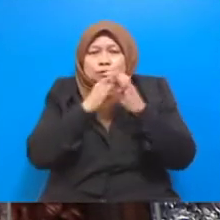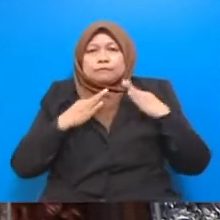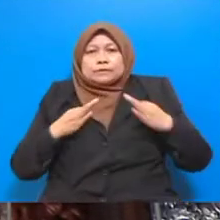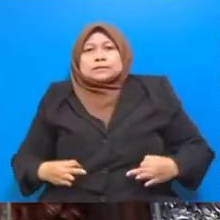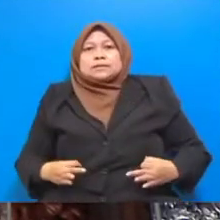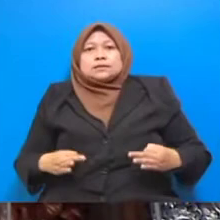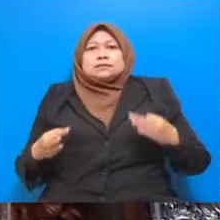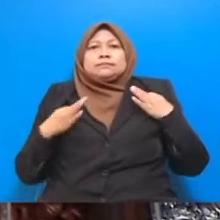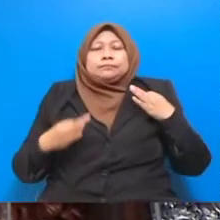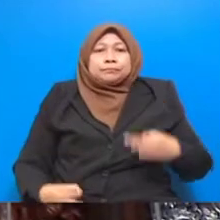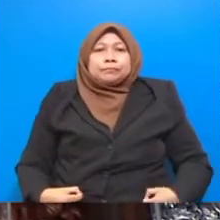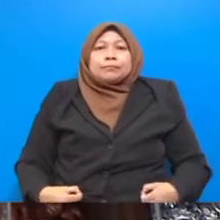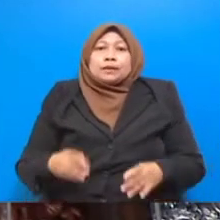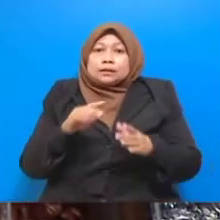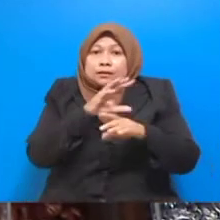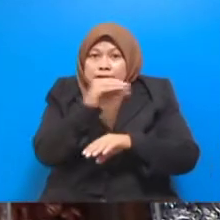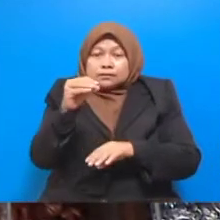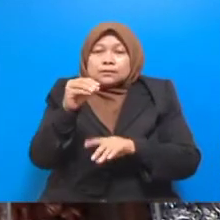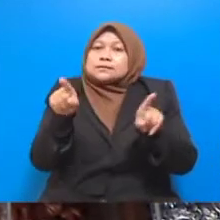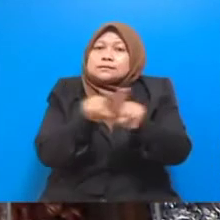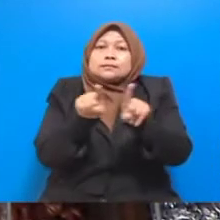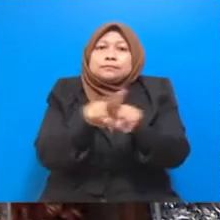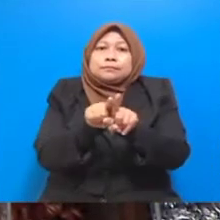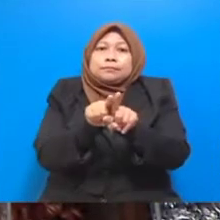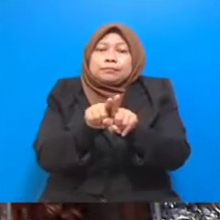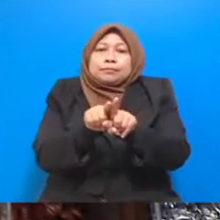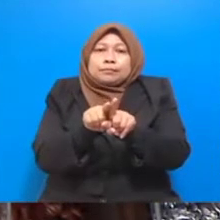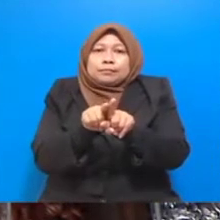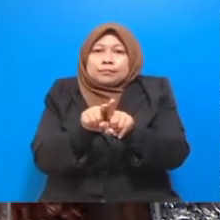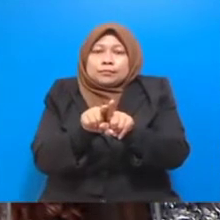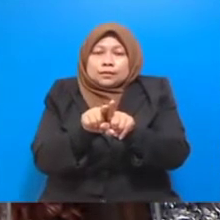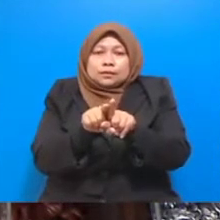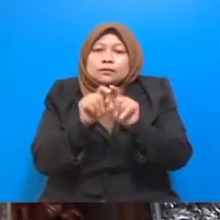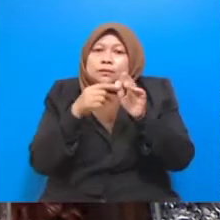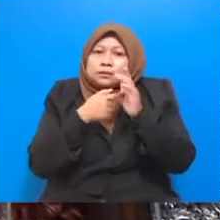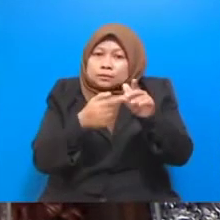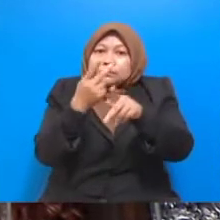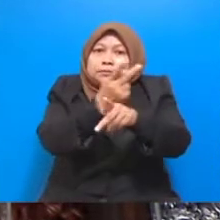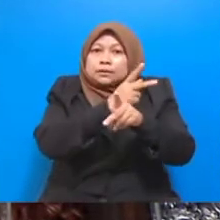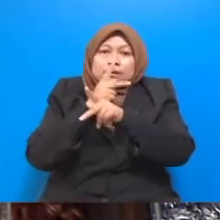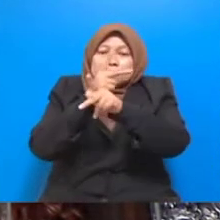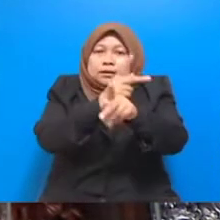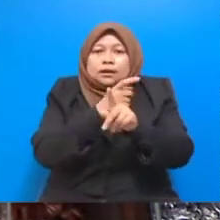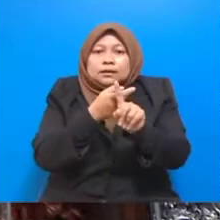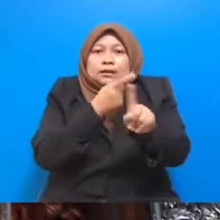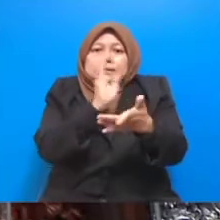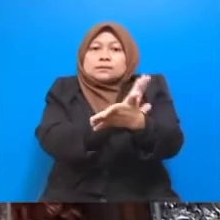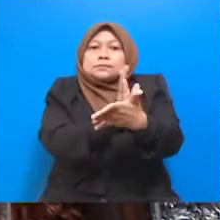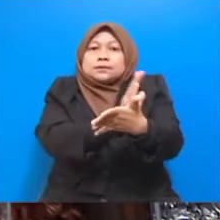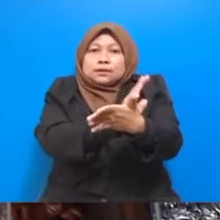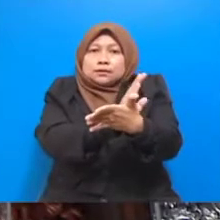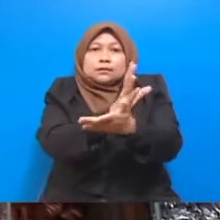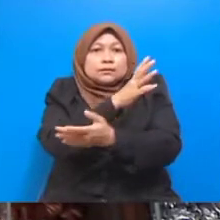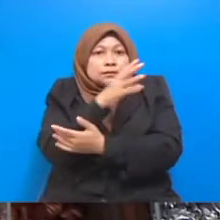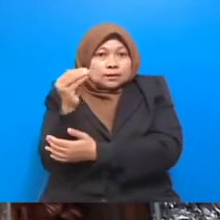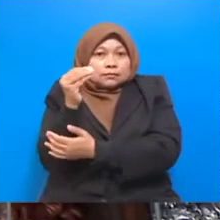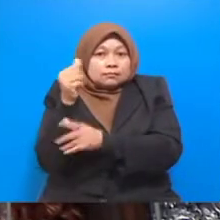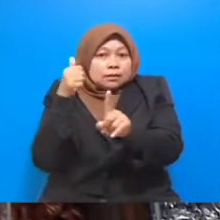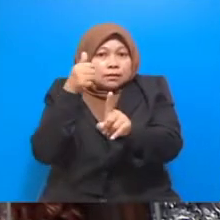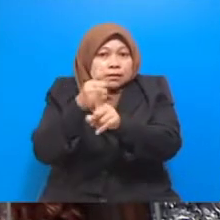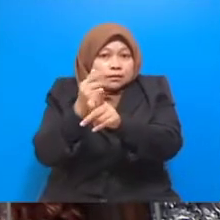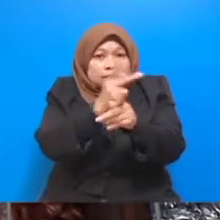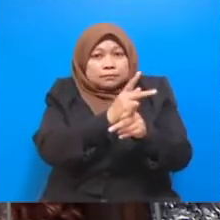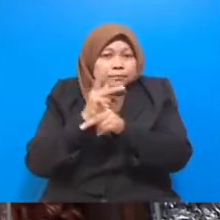fisik n selain itu mangsa juga boleh mendapatkan perlindungan melalui perintah perlindungan sementara dan perintah